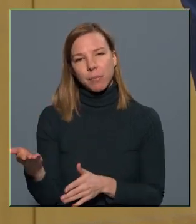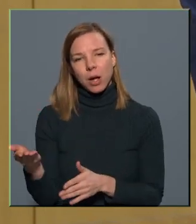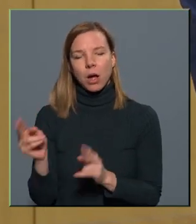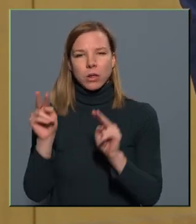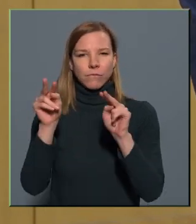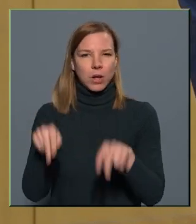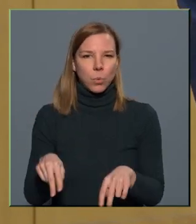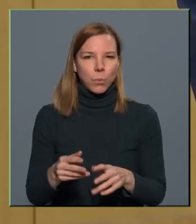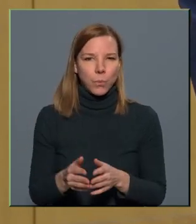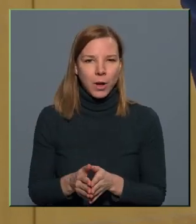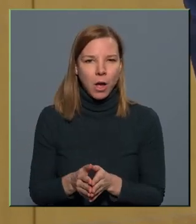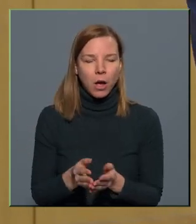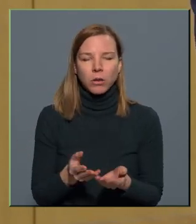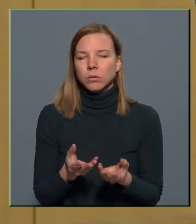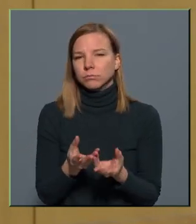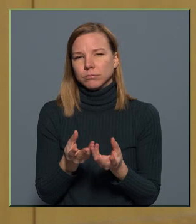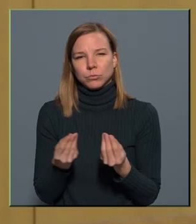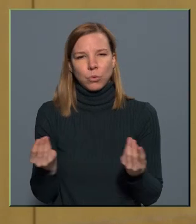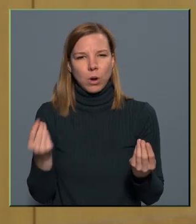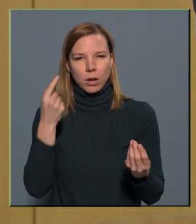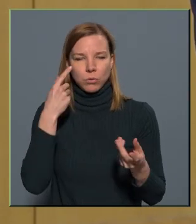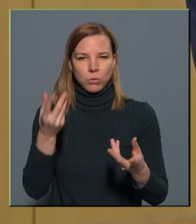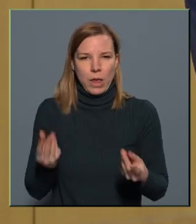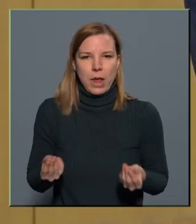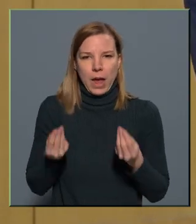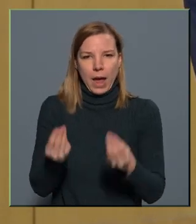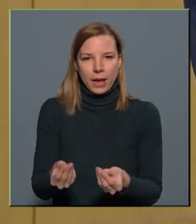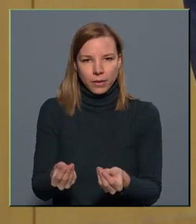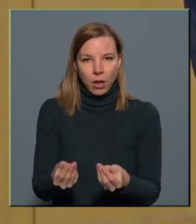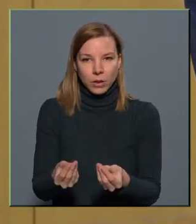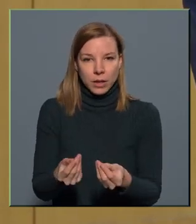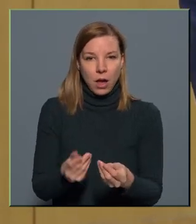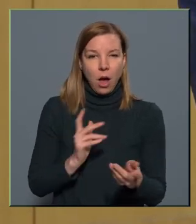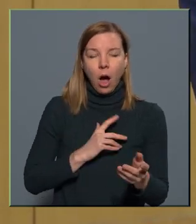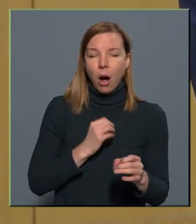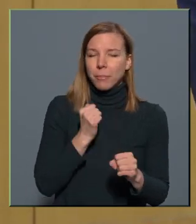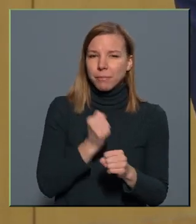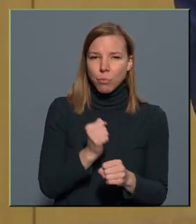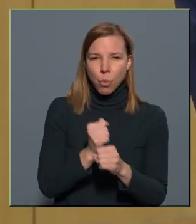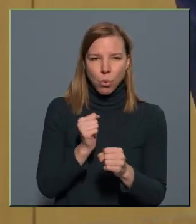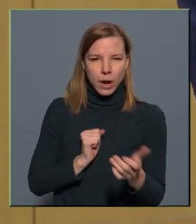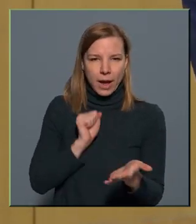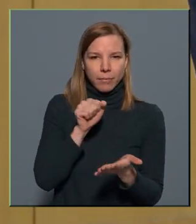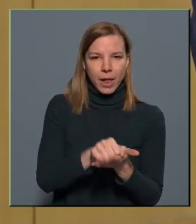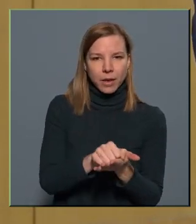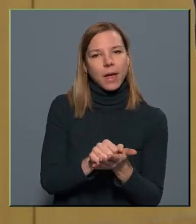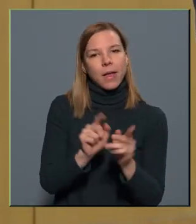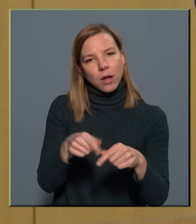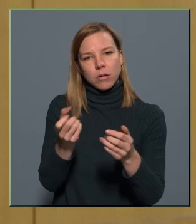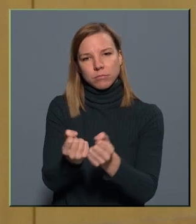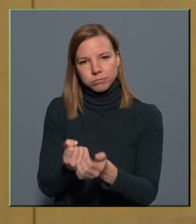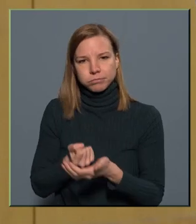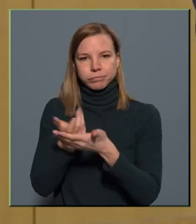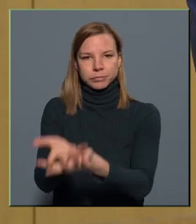valójában annyit tud átadni nekünk, amennyi munkát belefektetett az alkotója. Ez egyébként az életünkben